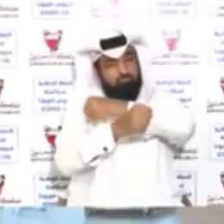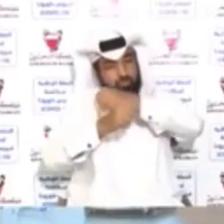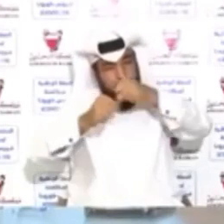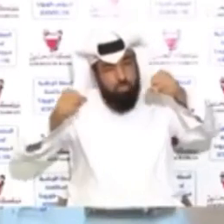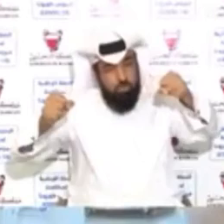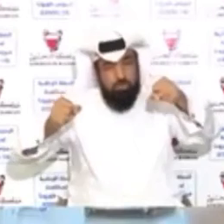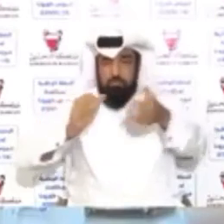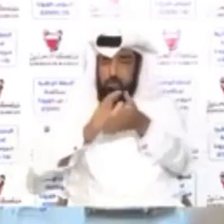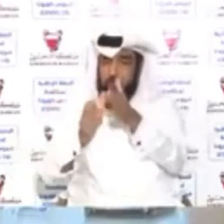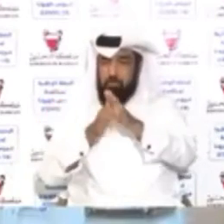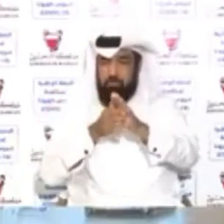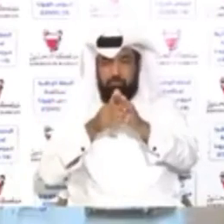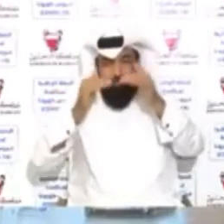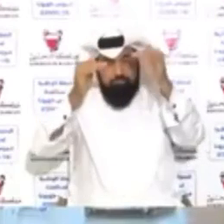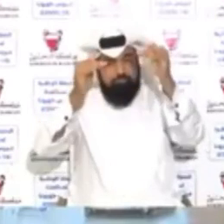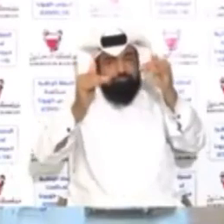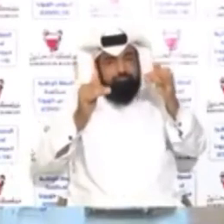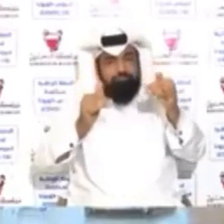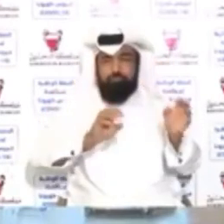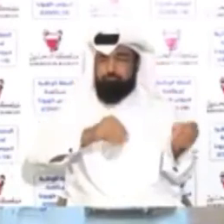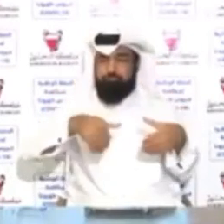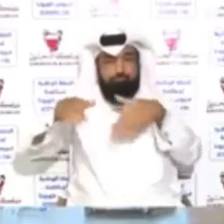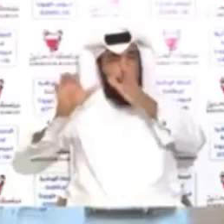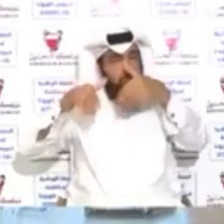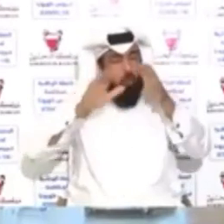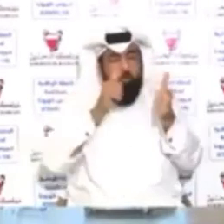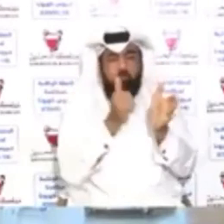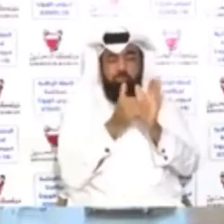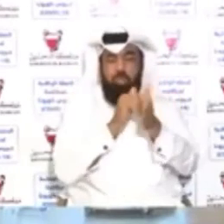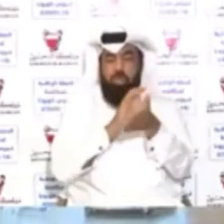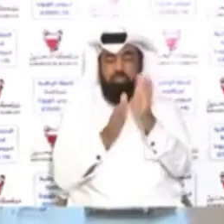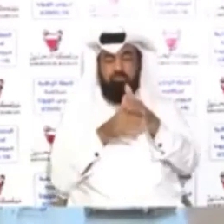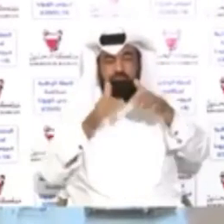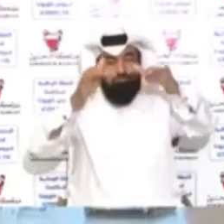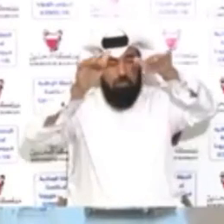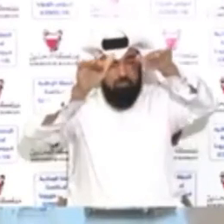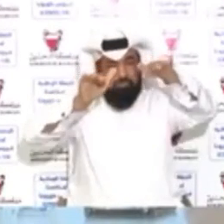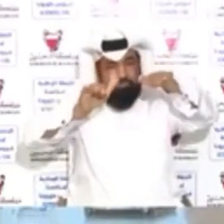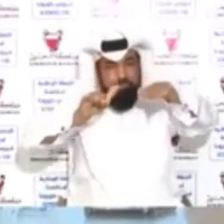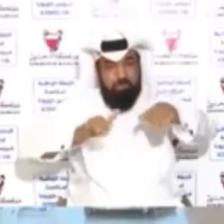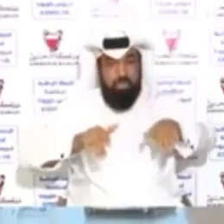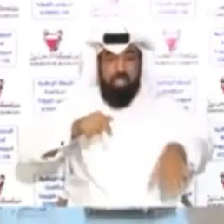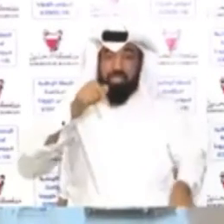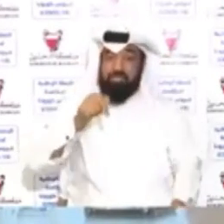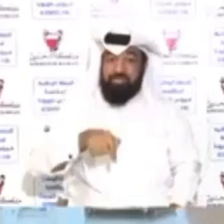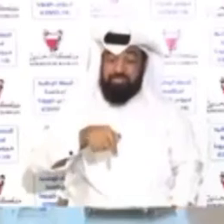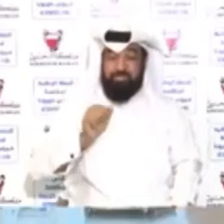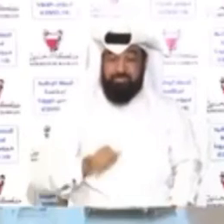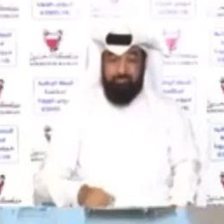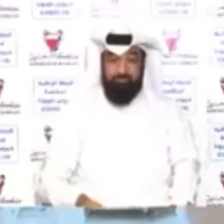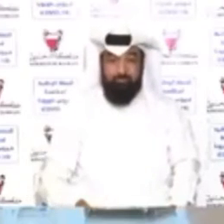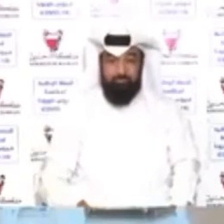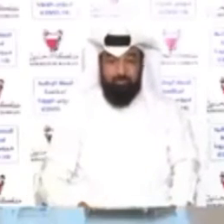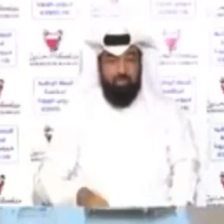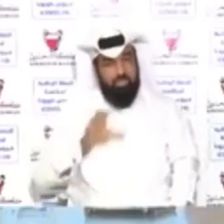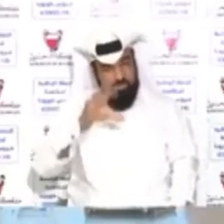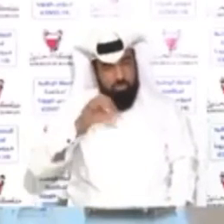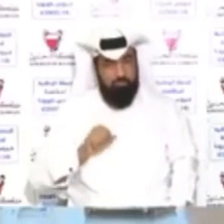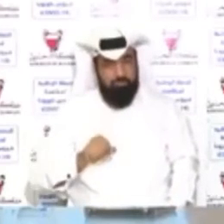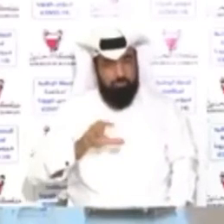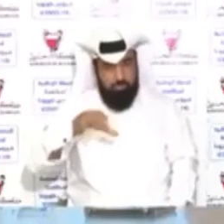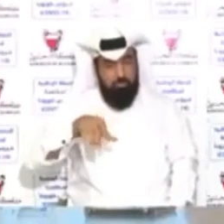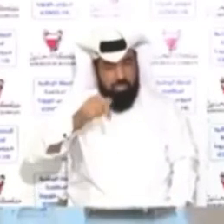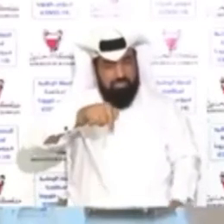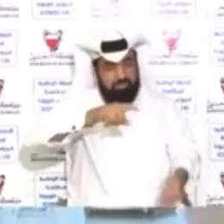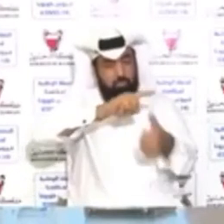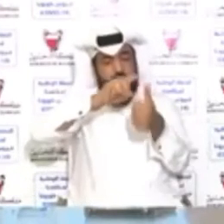لك الحمد يعني حتى هي نسبة تفوق عدد الحالات القائمة أو الحمد لله حتى عدد حالات الوفيات. نعم هناك يمكن خمس